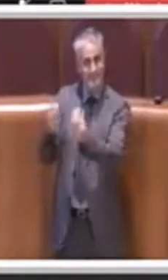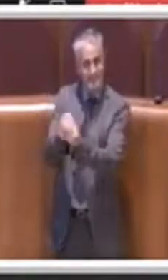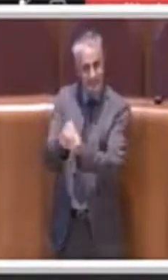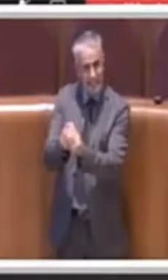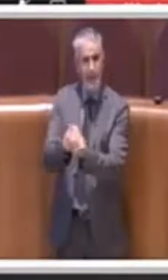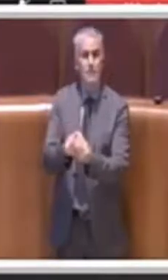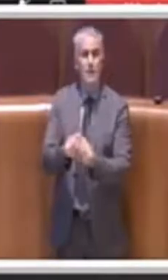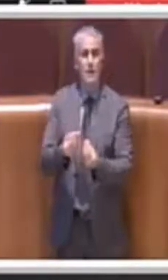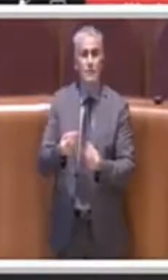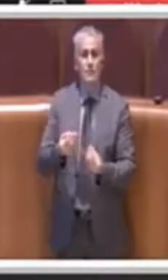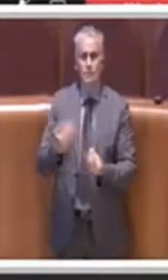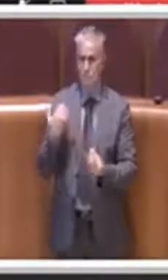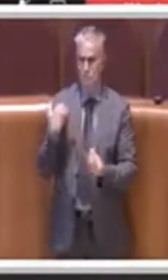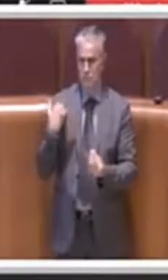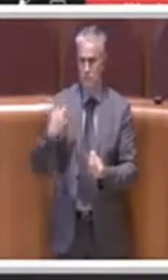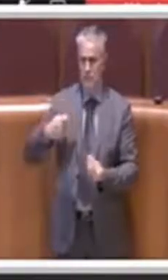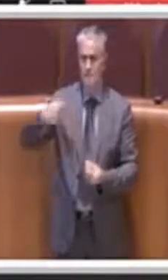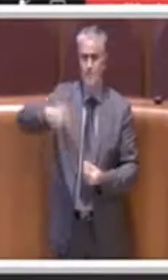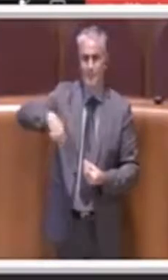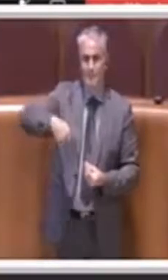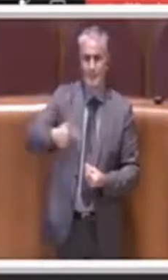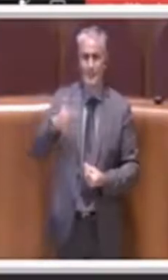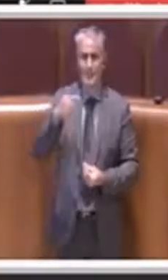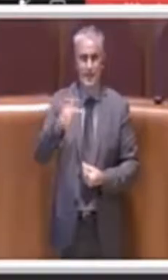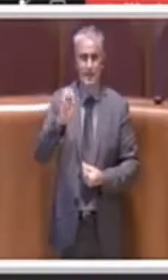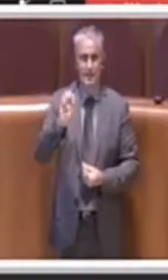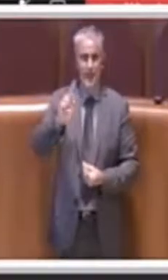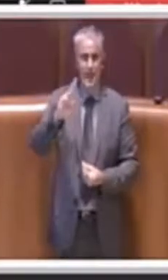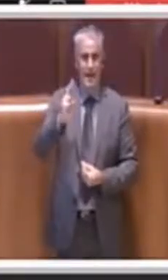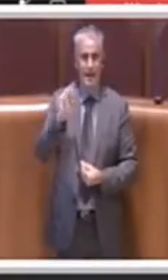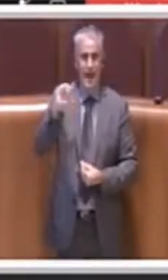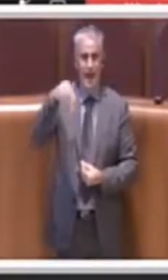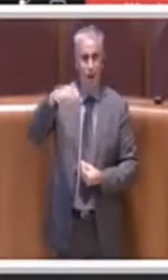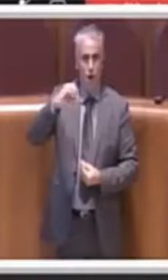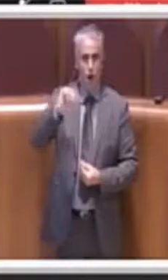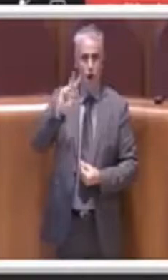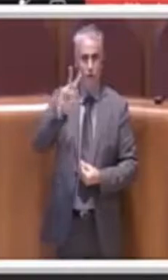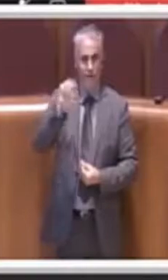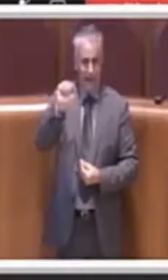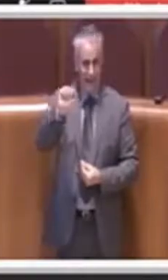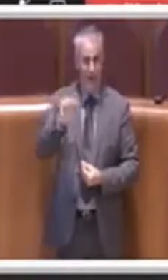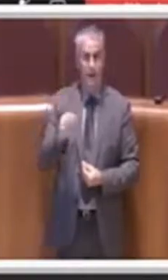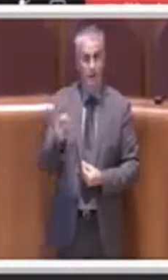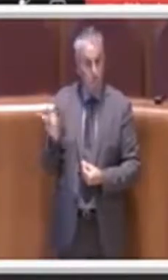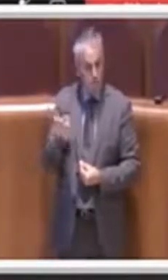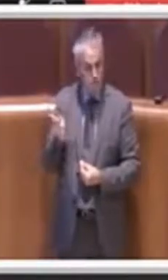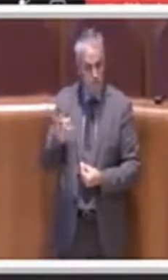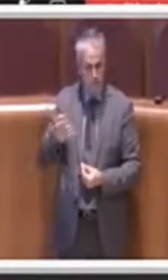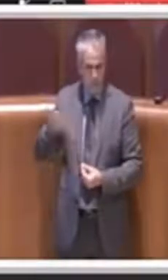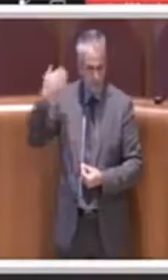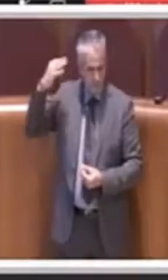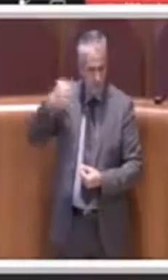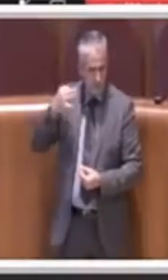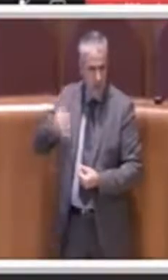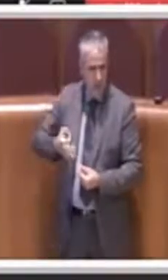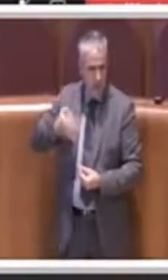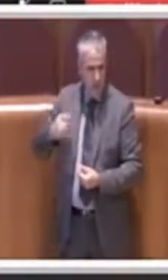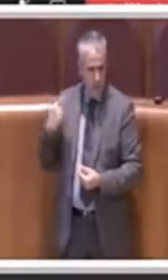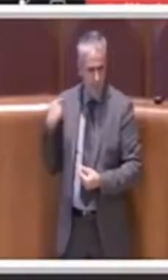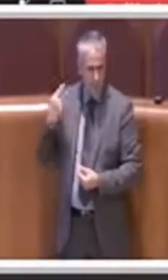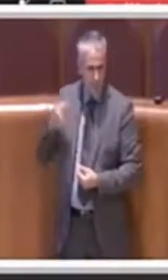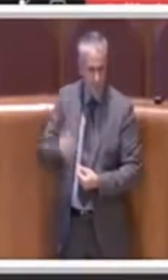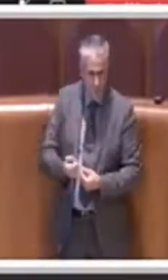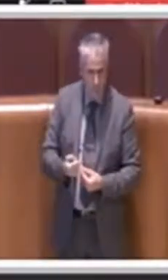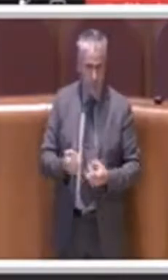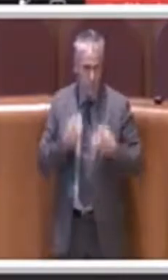al dimesso insomma presidente Terranova, che comunque da sempre sono riusciti anche nella, come